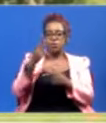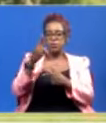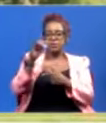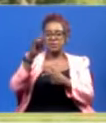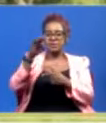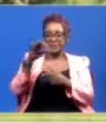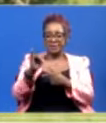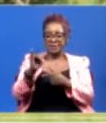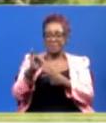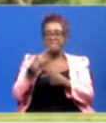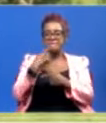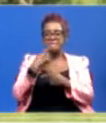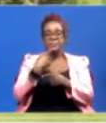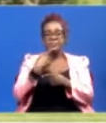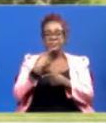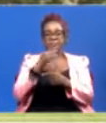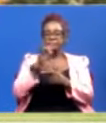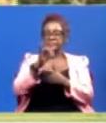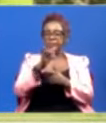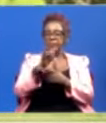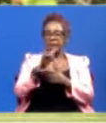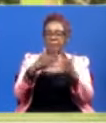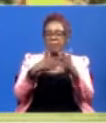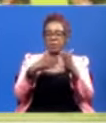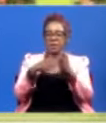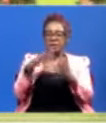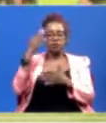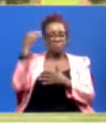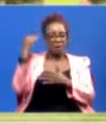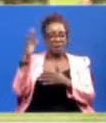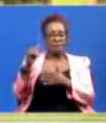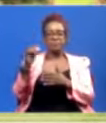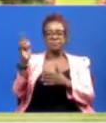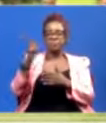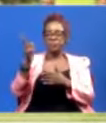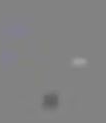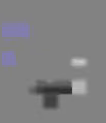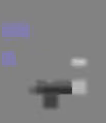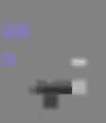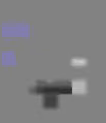ameangazia akakuja boda ya Somalia kule kutoka Nairobi mpaka boda Somalia.